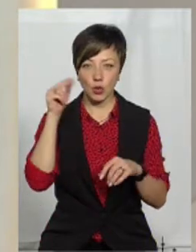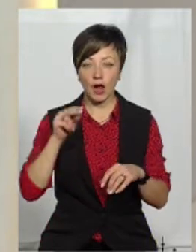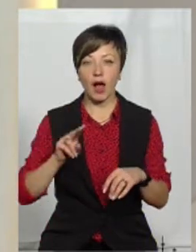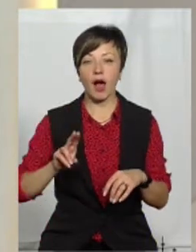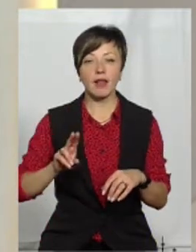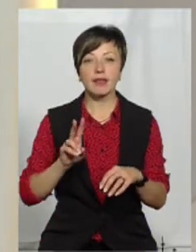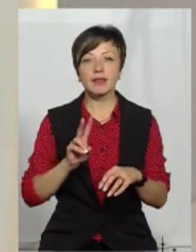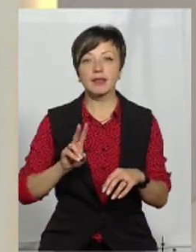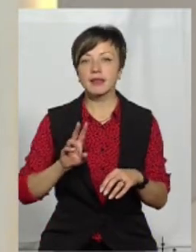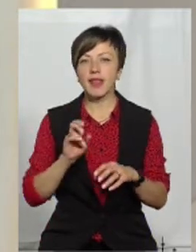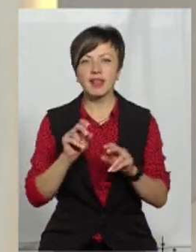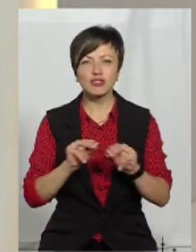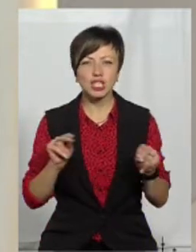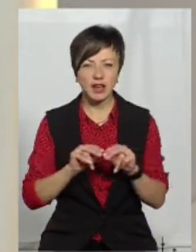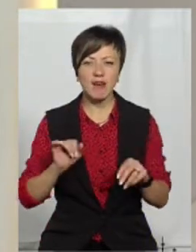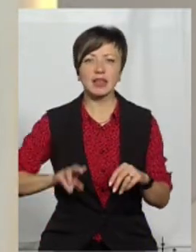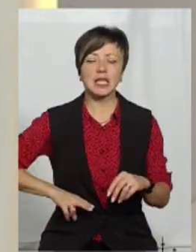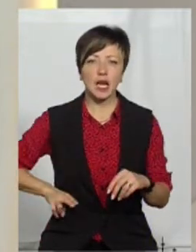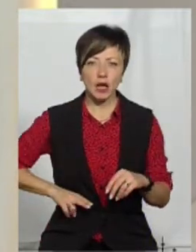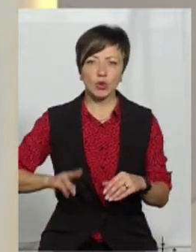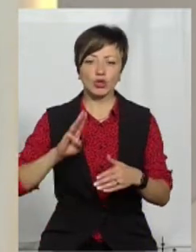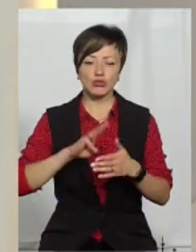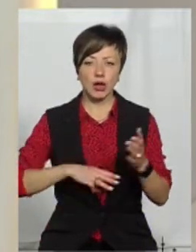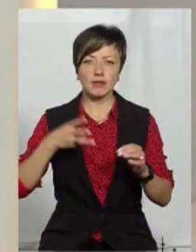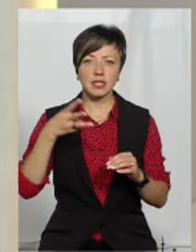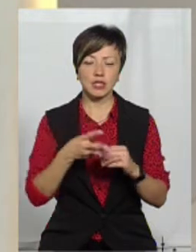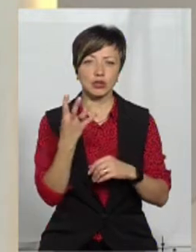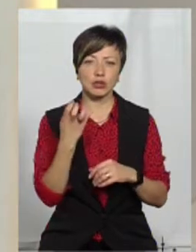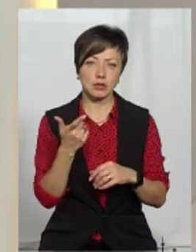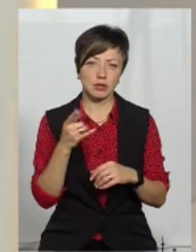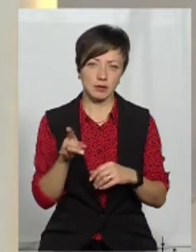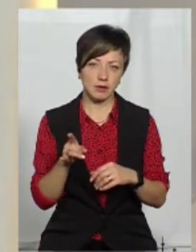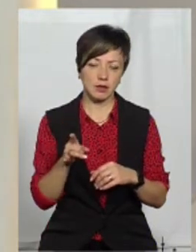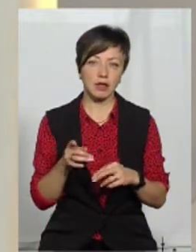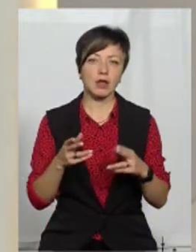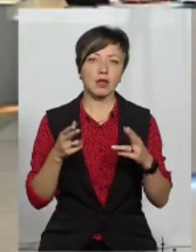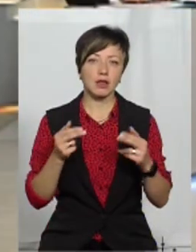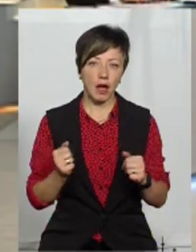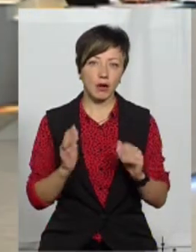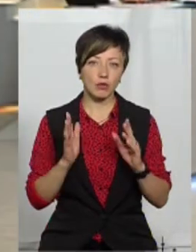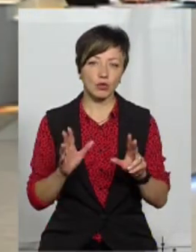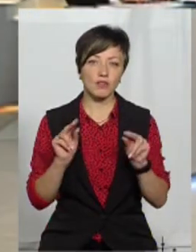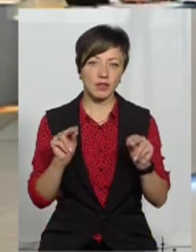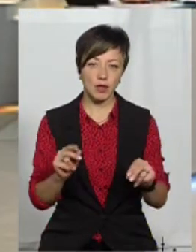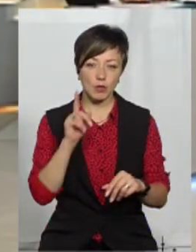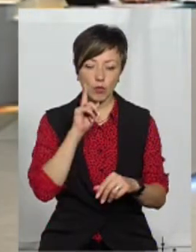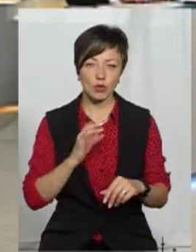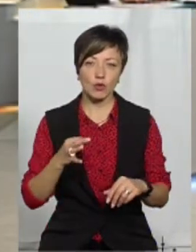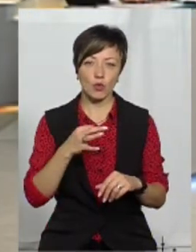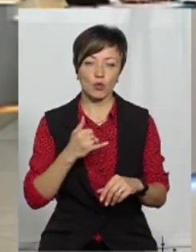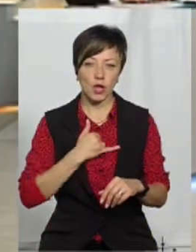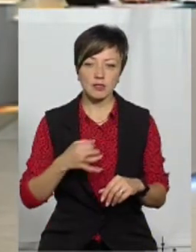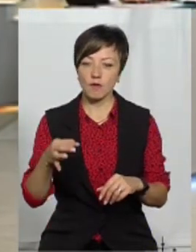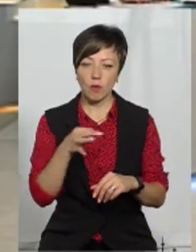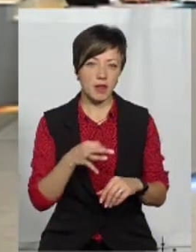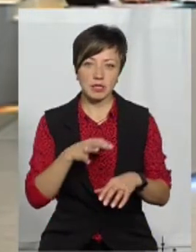директора школи накладається адміністративний штраф в сумі 3400 гривень. Так, буду відвертим, поки що нас в області